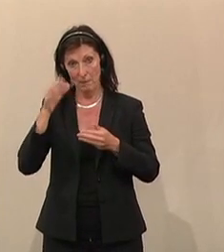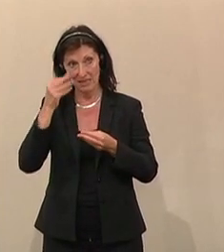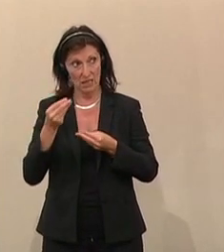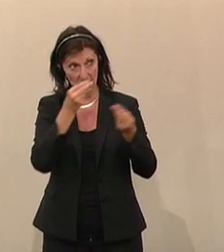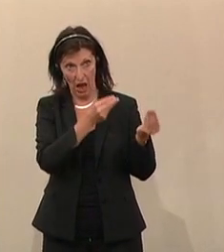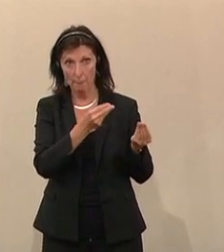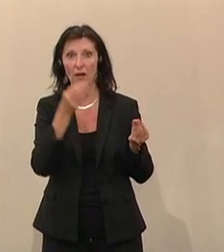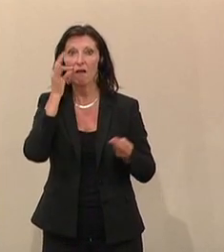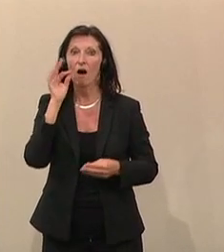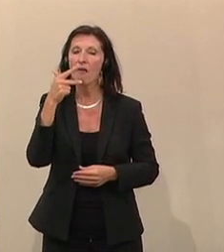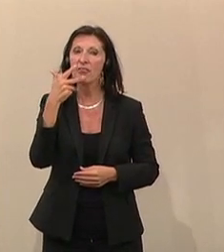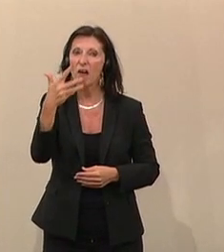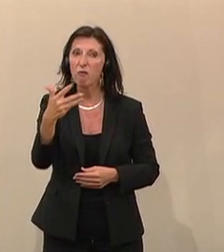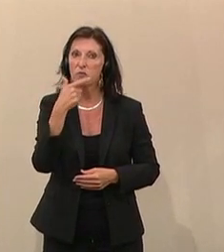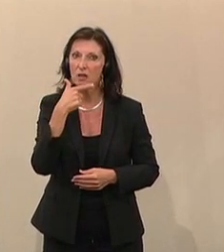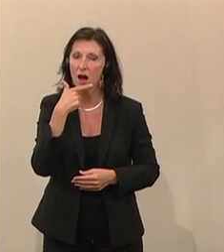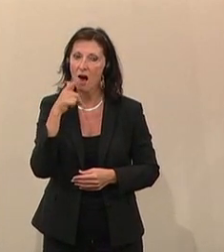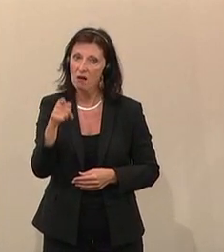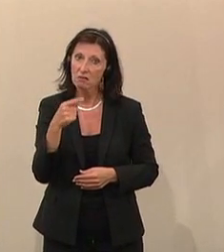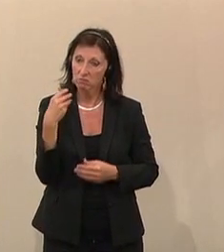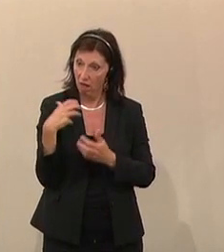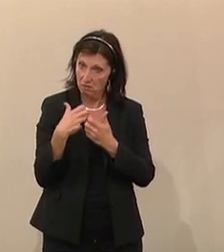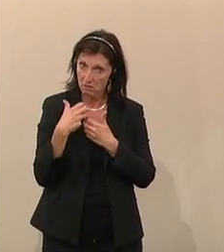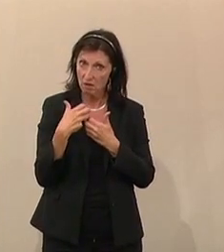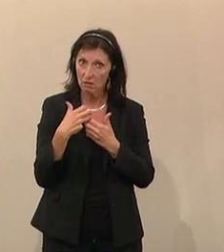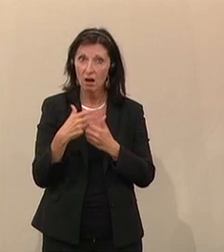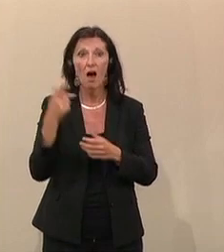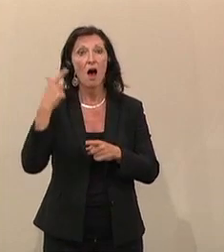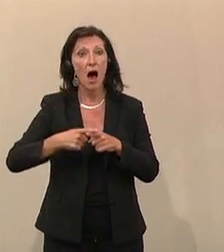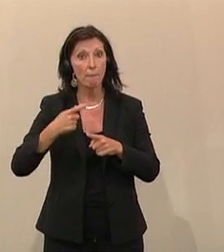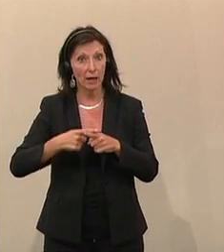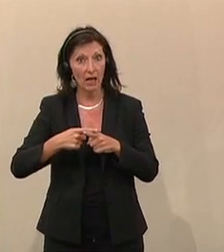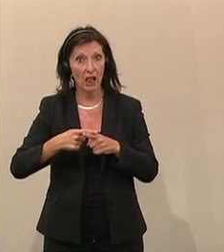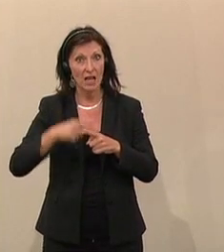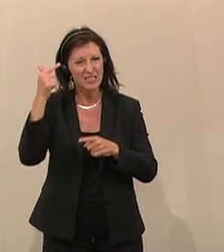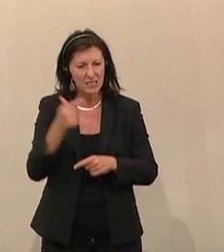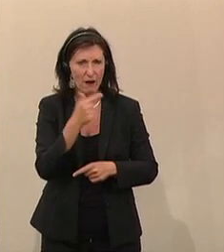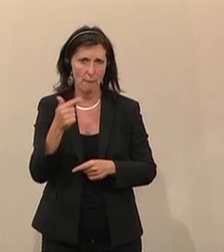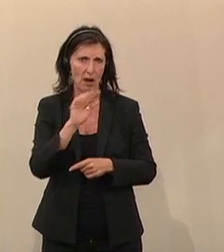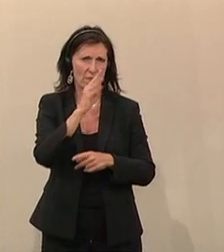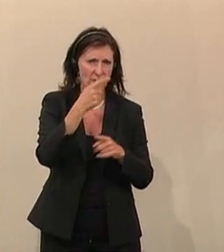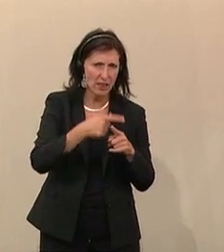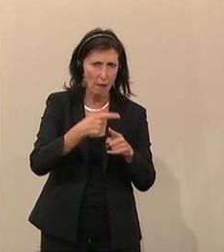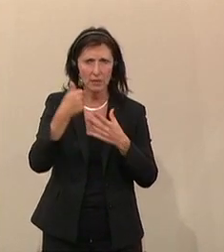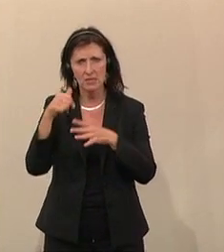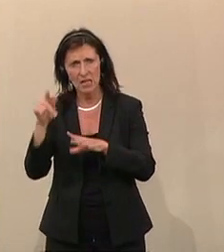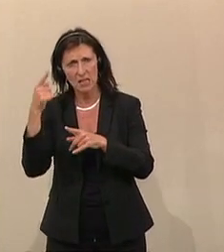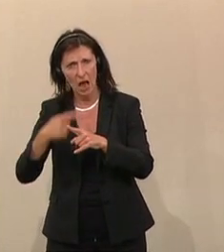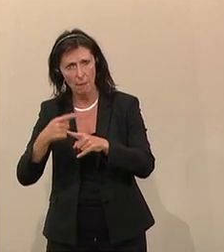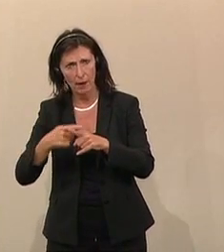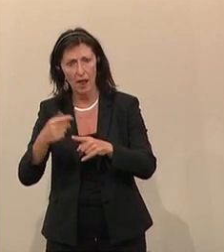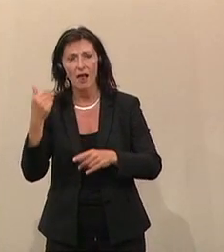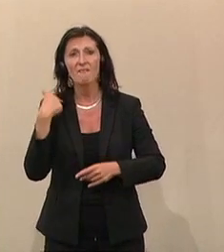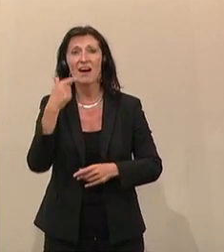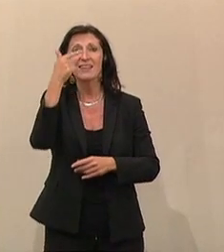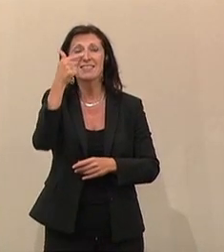53 jährige frau mit bestätigt dass sie im april zwei mal und zwar am 4 april und am 16 april von zwei